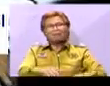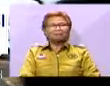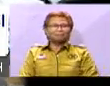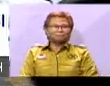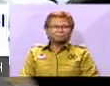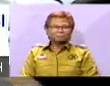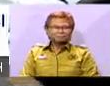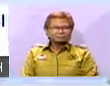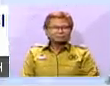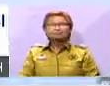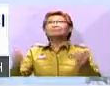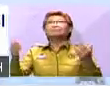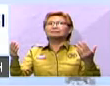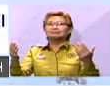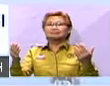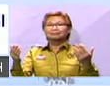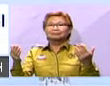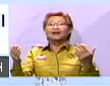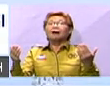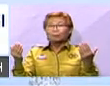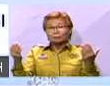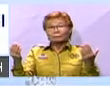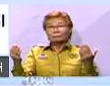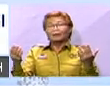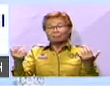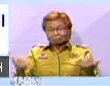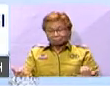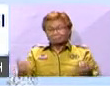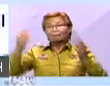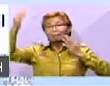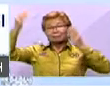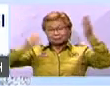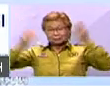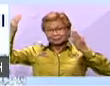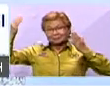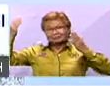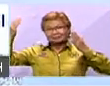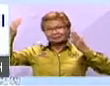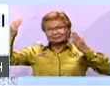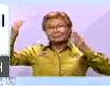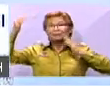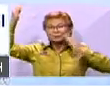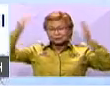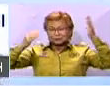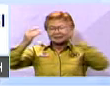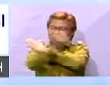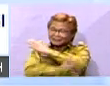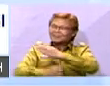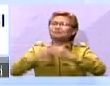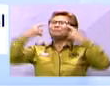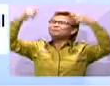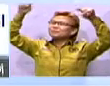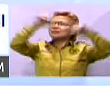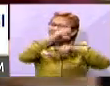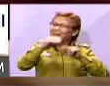kata Alhamdulillah hari ini Malaysia adalah sebuah negara Berjaya dan